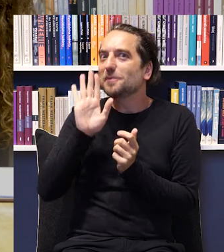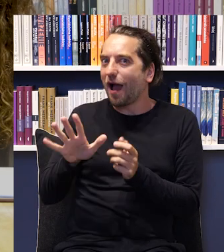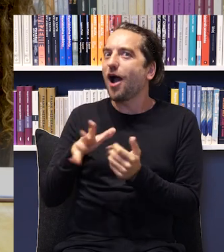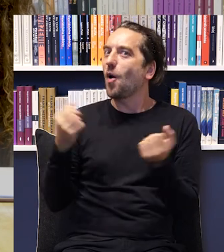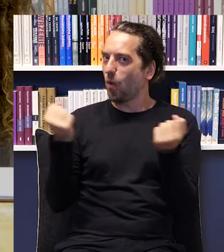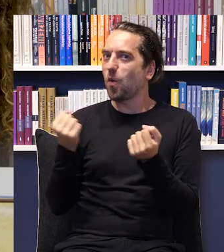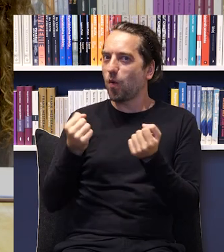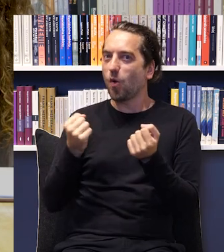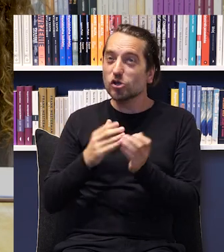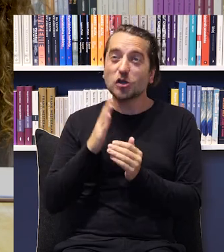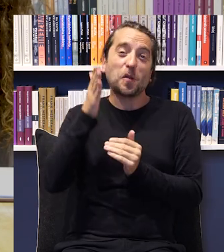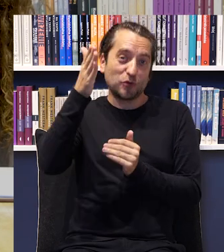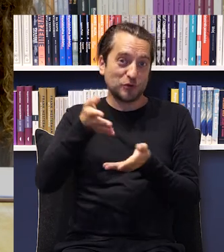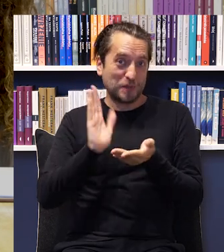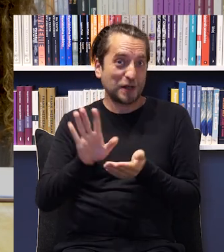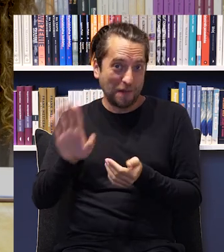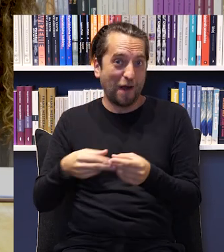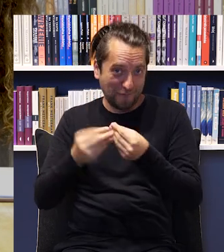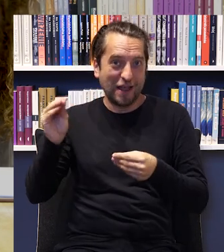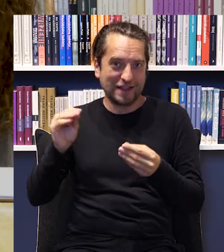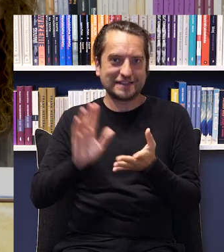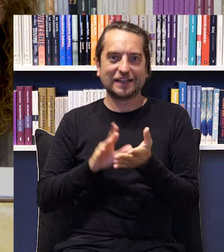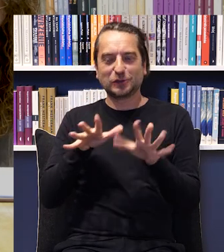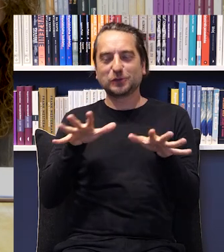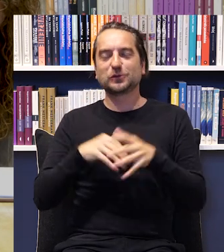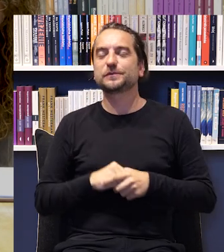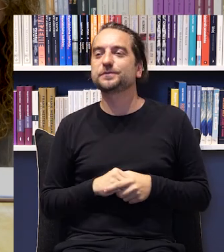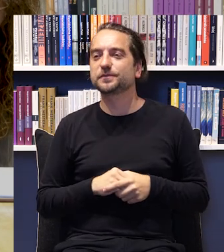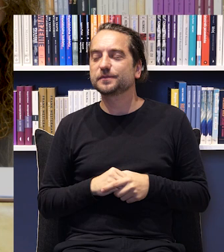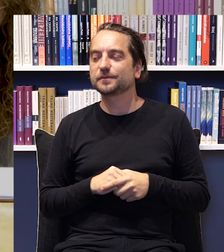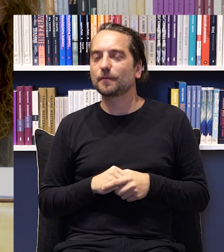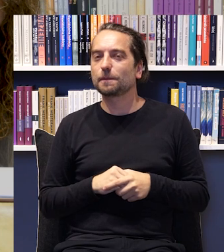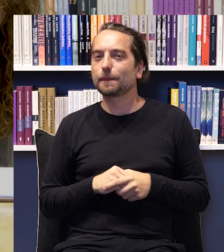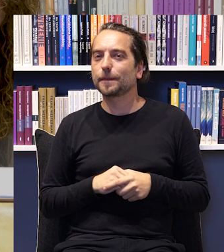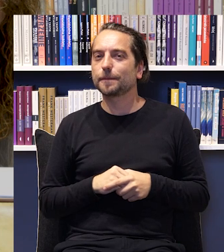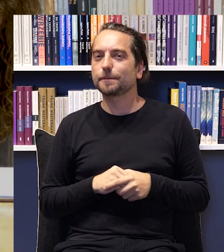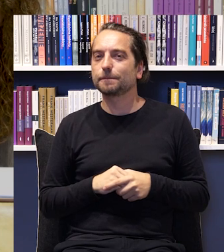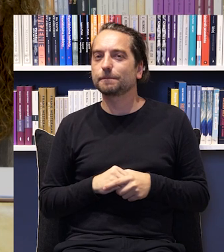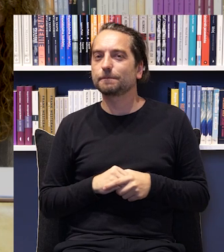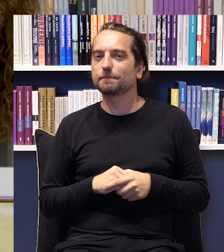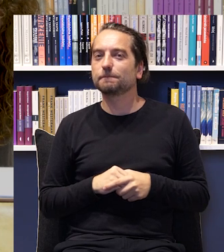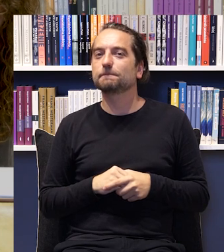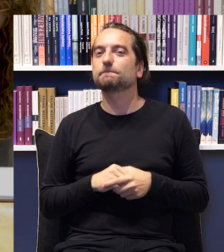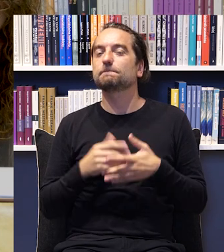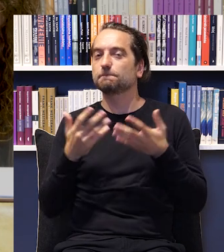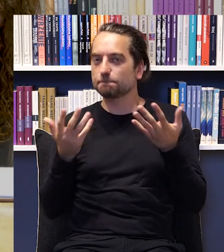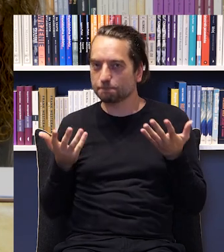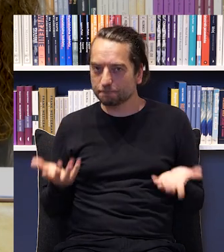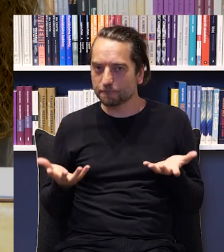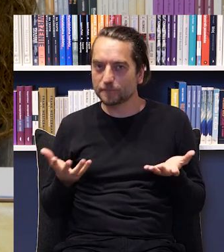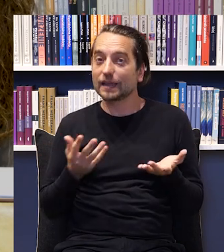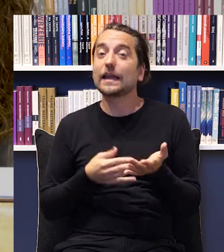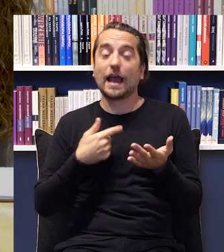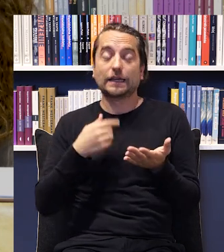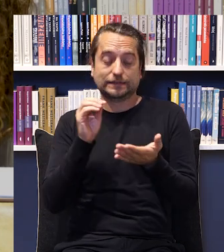że jeszcze starczy w przyszłości bardzo obficie. I ja w związku z tym